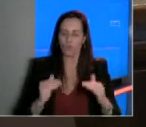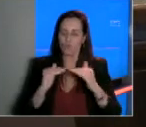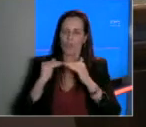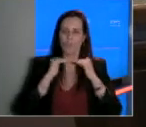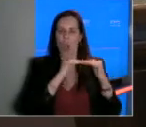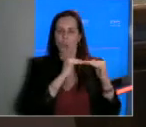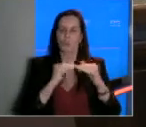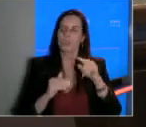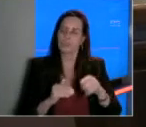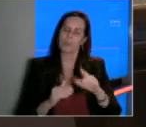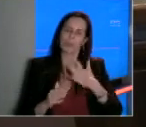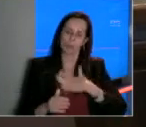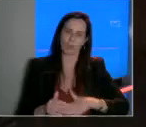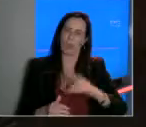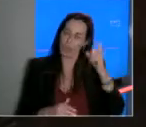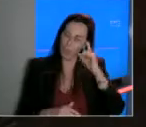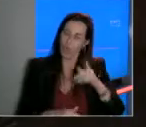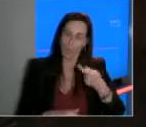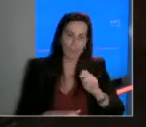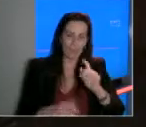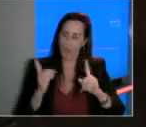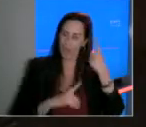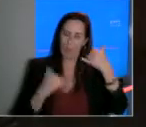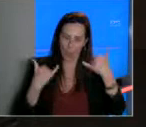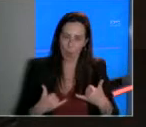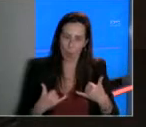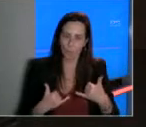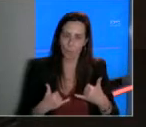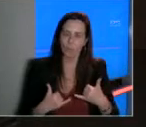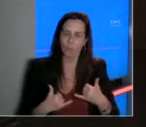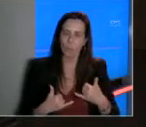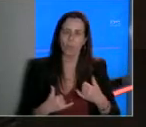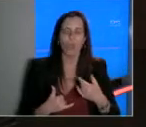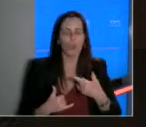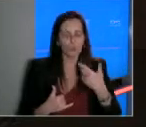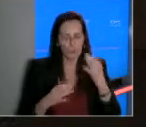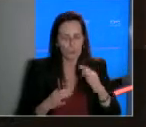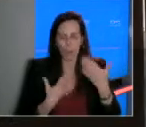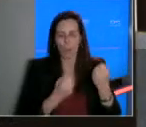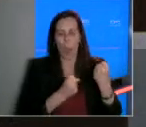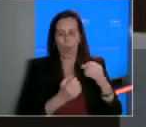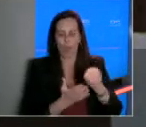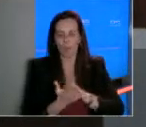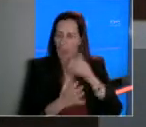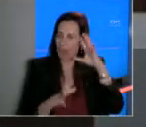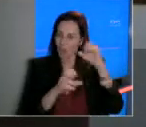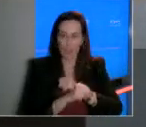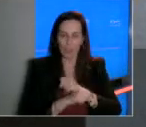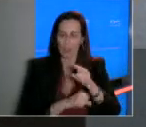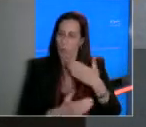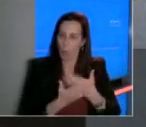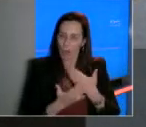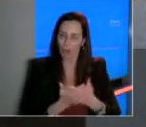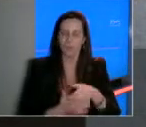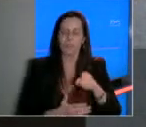שוויונית, זהו הכיוון. אני חושב דווקא מה שקרה הלילה עוד יותר מחזק את המשותפת, את האג'נדה שלה,